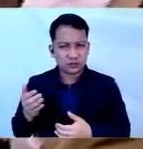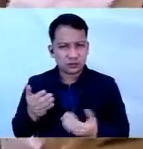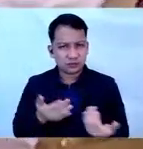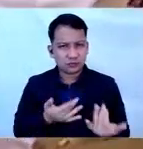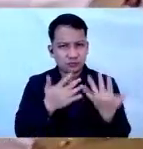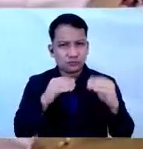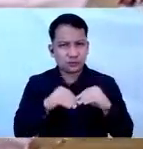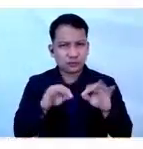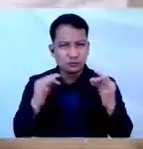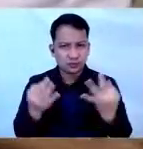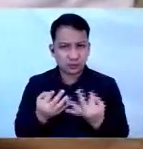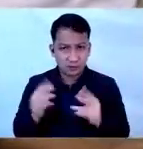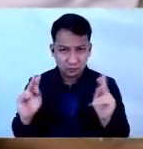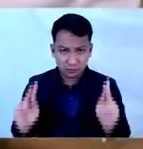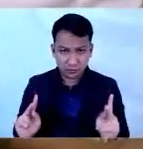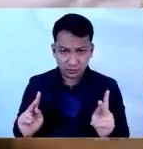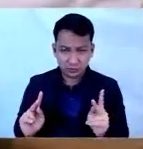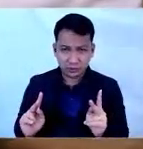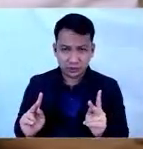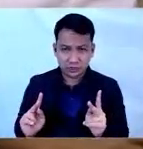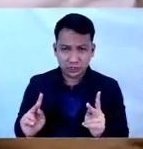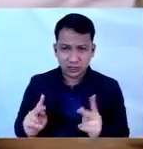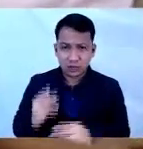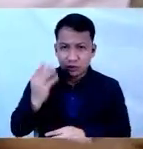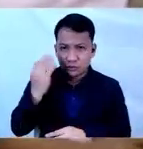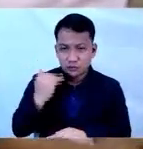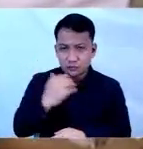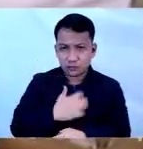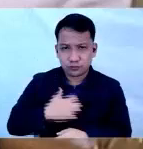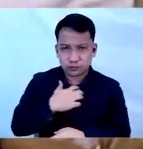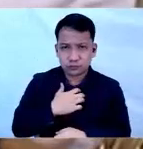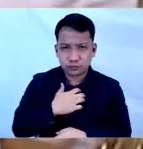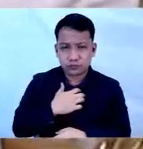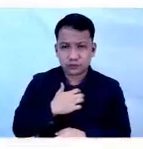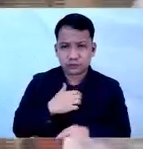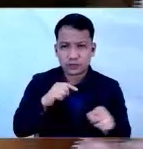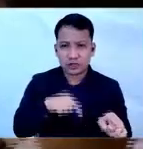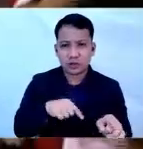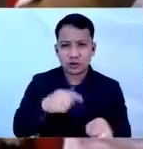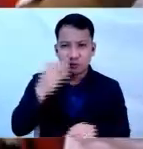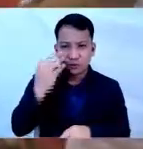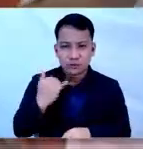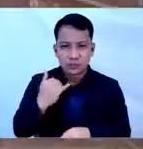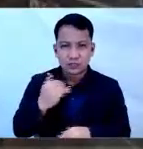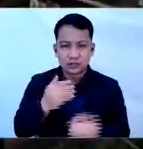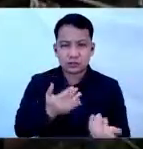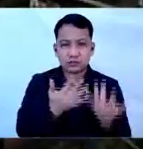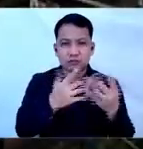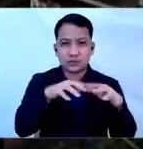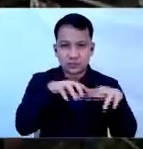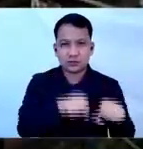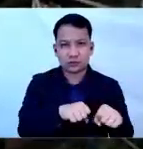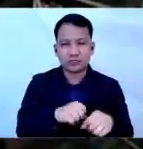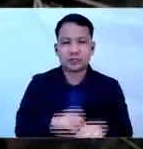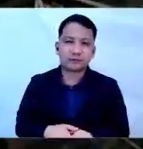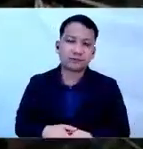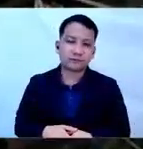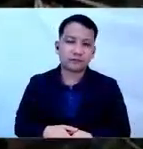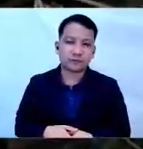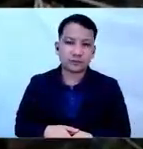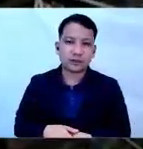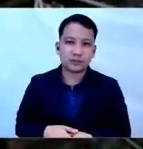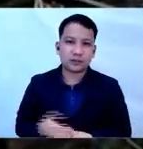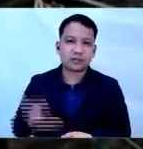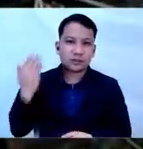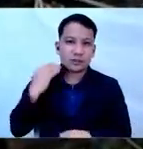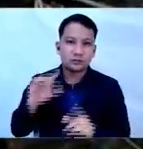residente. Dahil po sa reklamo po ng residente po na arson, nahuli na rin po. Dati na lang sa watchlist daw